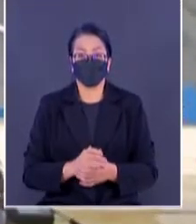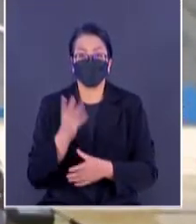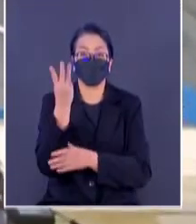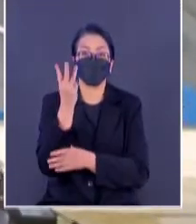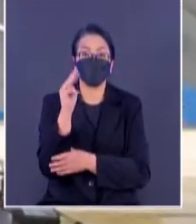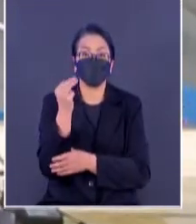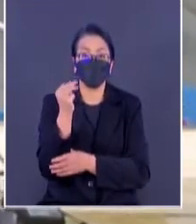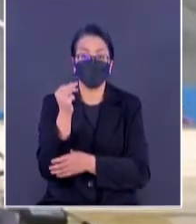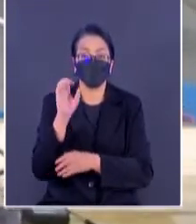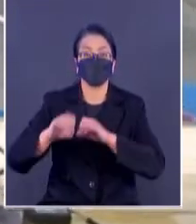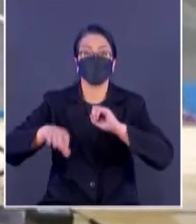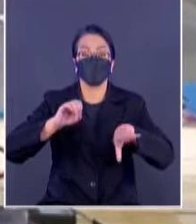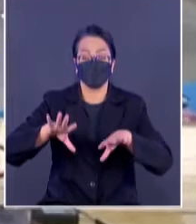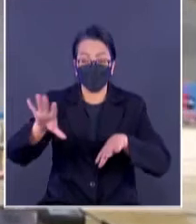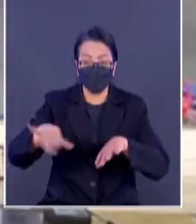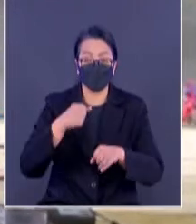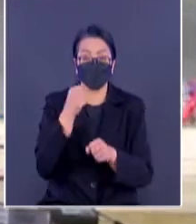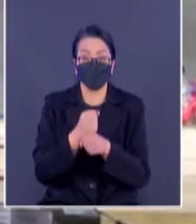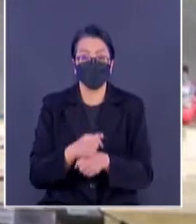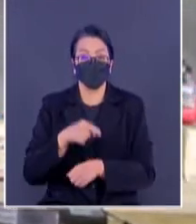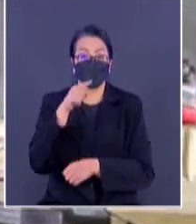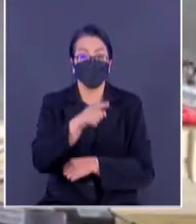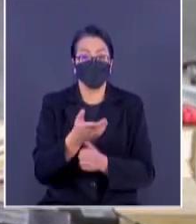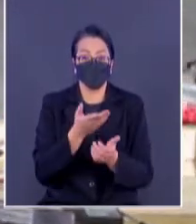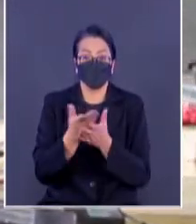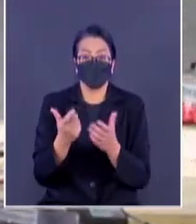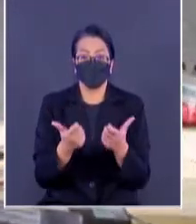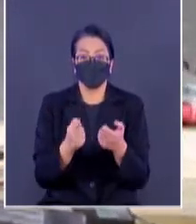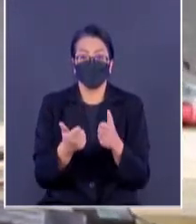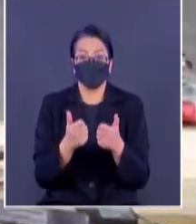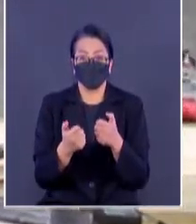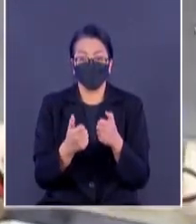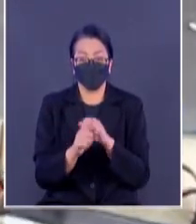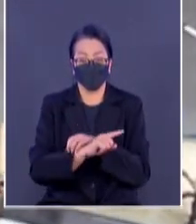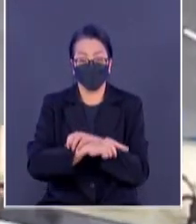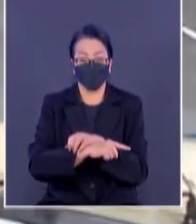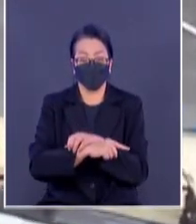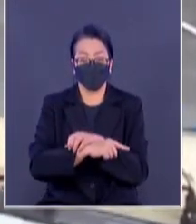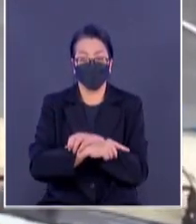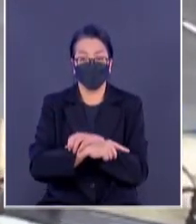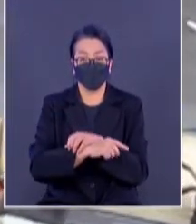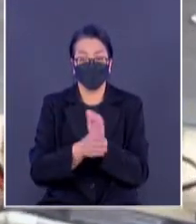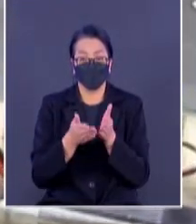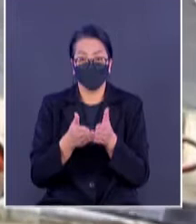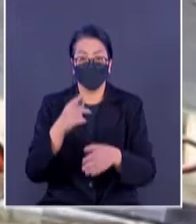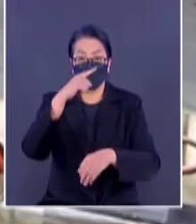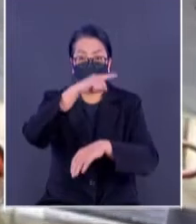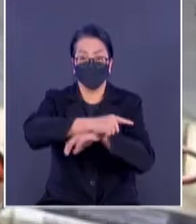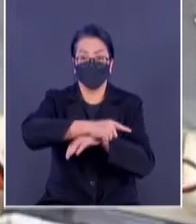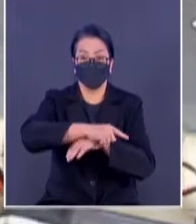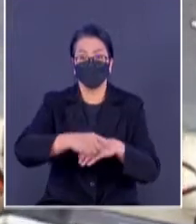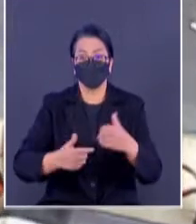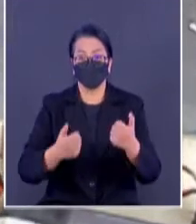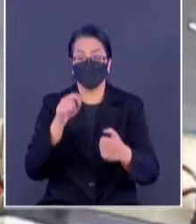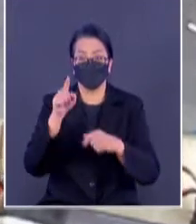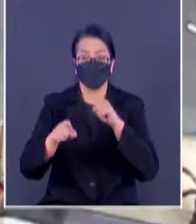ไม้จากเหลือใช้แล้วสั่งซื้อชุดบังคับรีโมทคอนโทรลแล้วก็ชุดหางเสือมาประกอบแล้วก็มีการสั่งมาจากร้